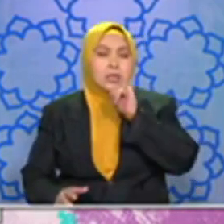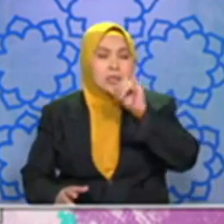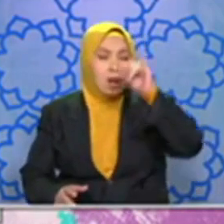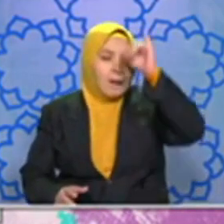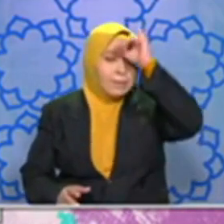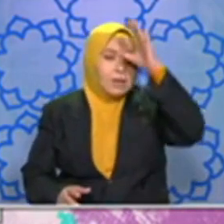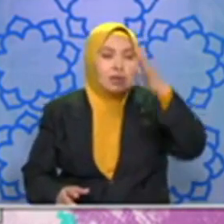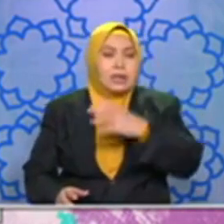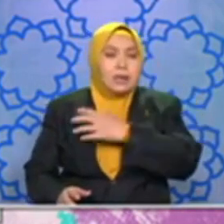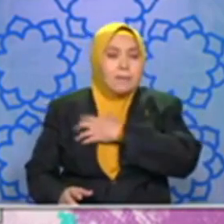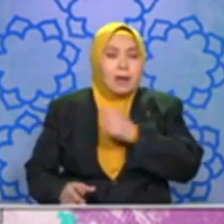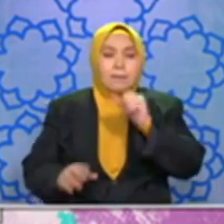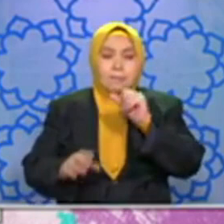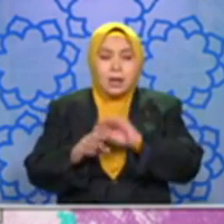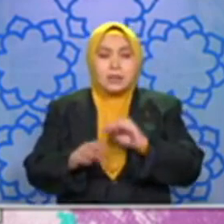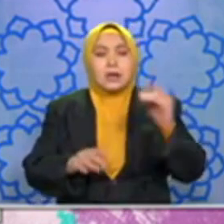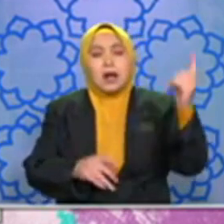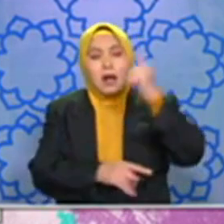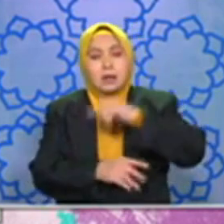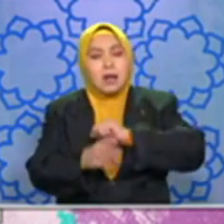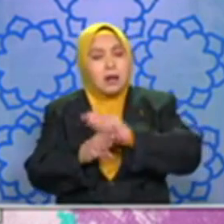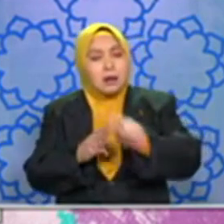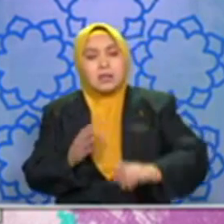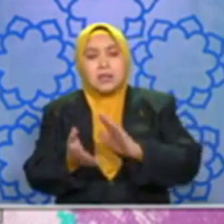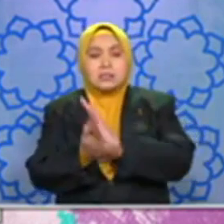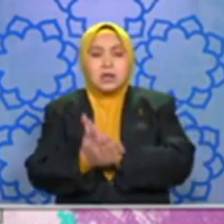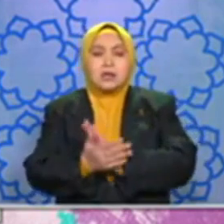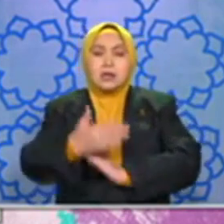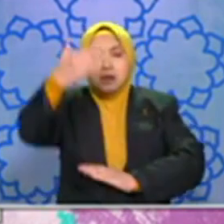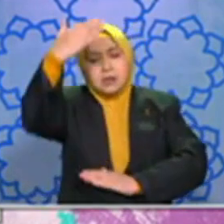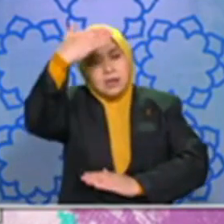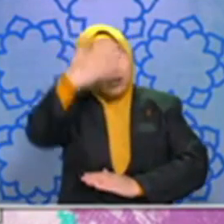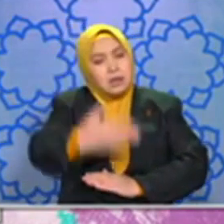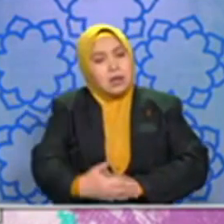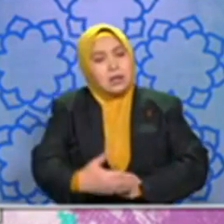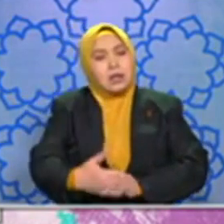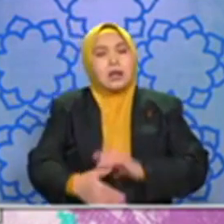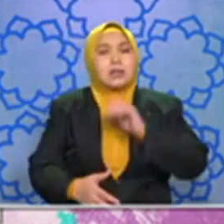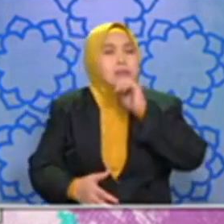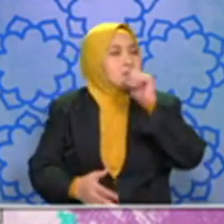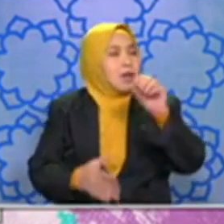yu'minuna bil akhirati hijaban